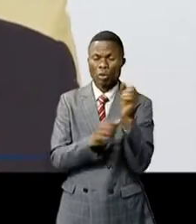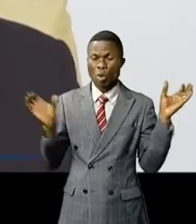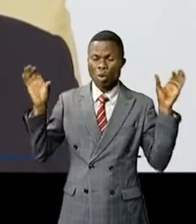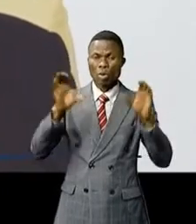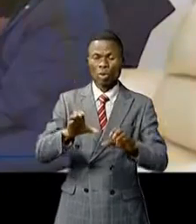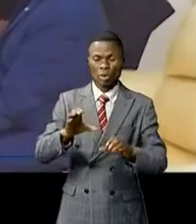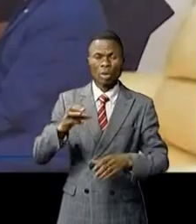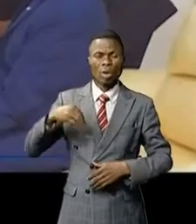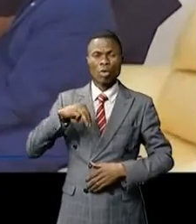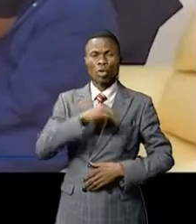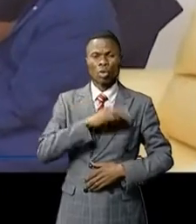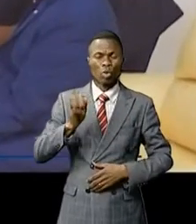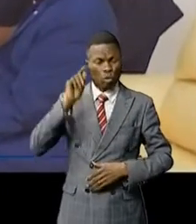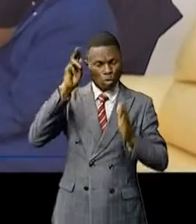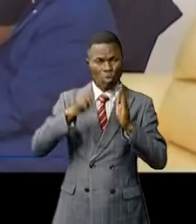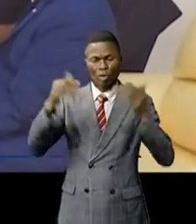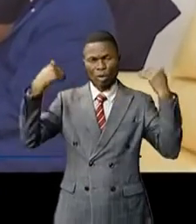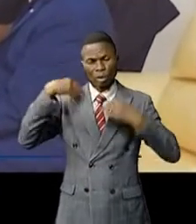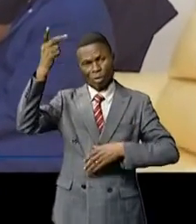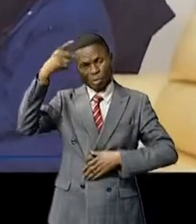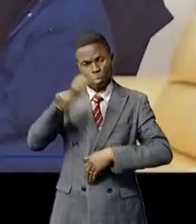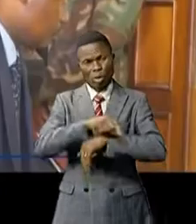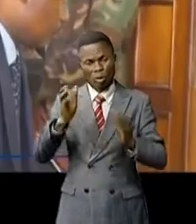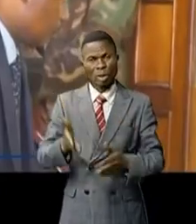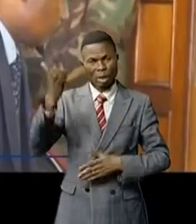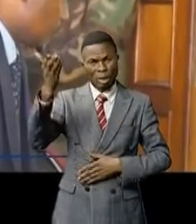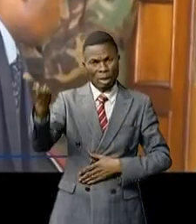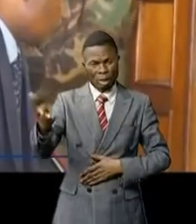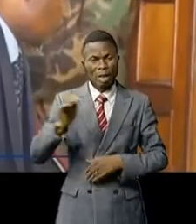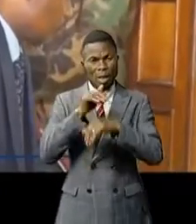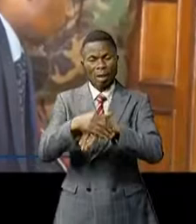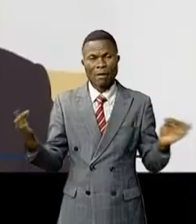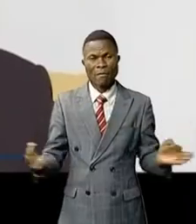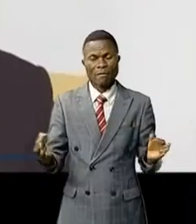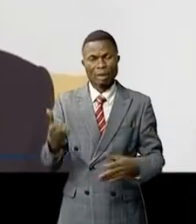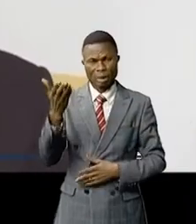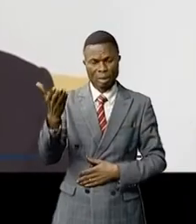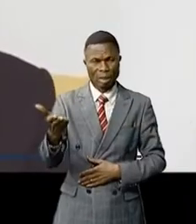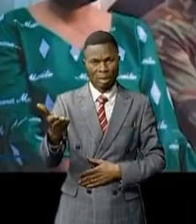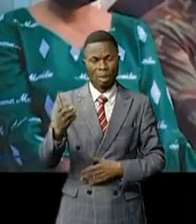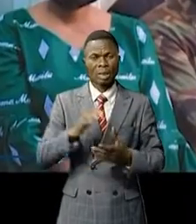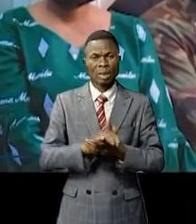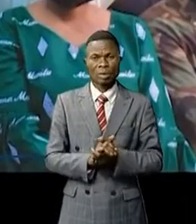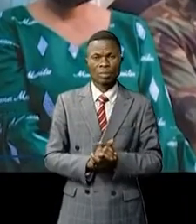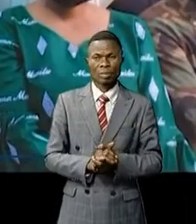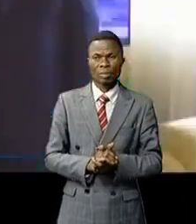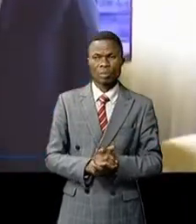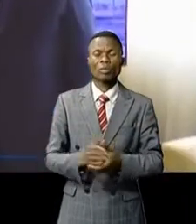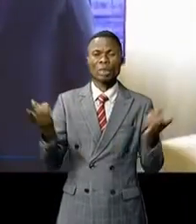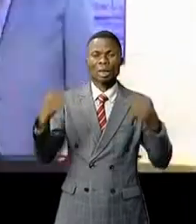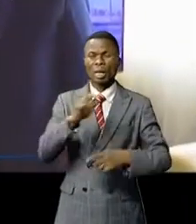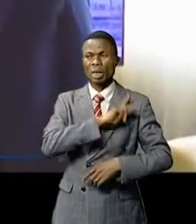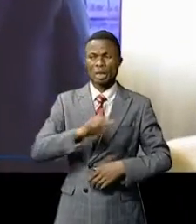avons les membres du gouvernement, les autorités politico-administratives qui viennent prendre part à cette grande fête de la